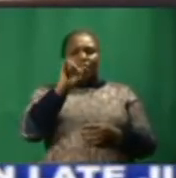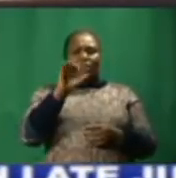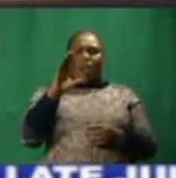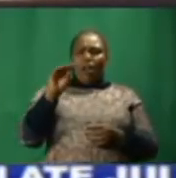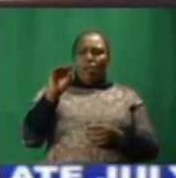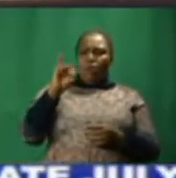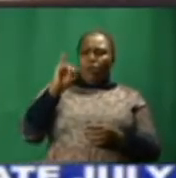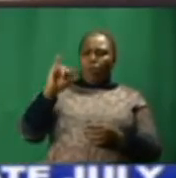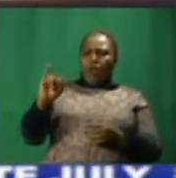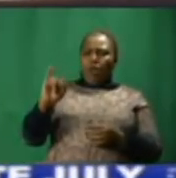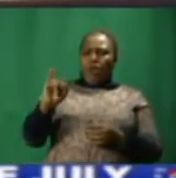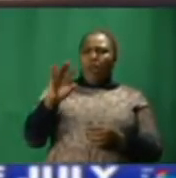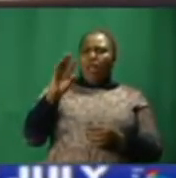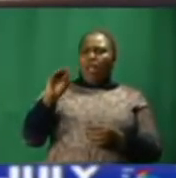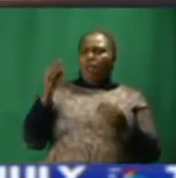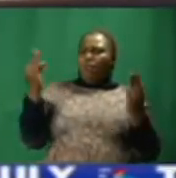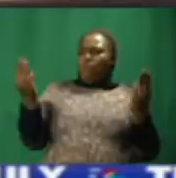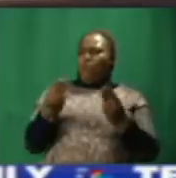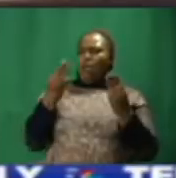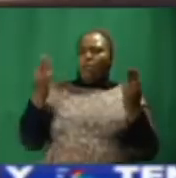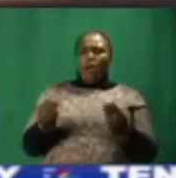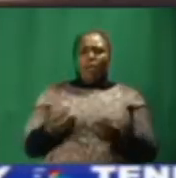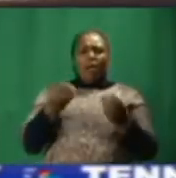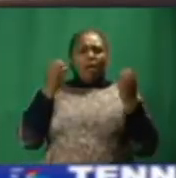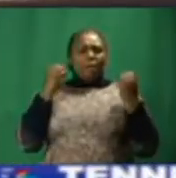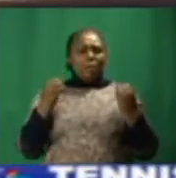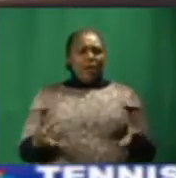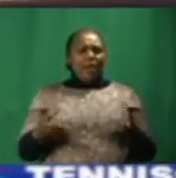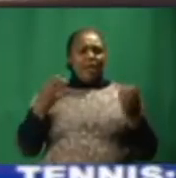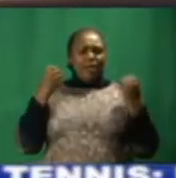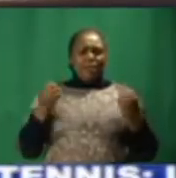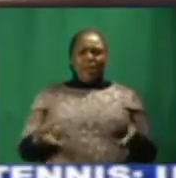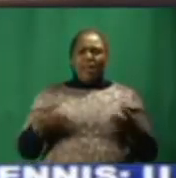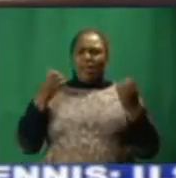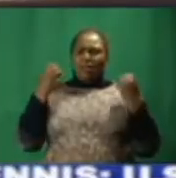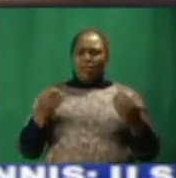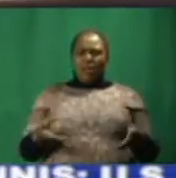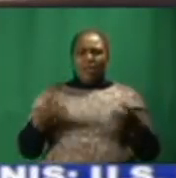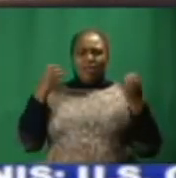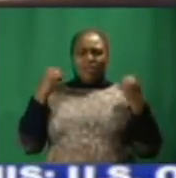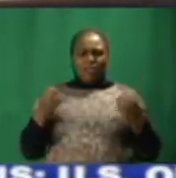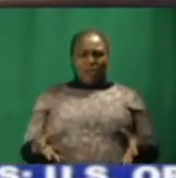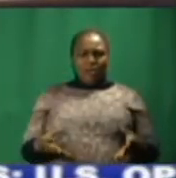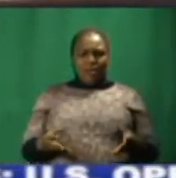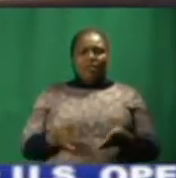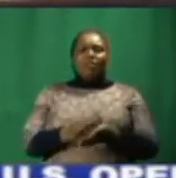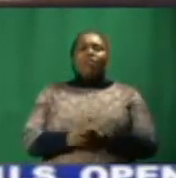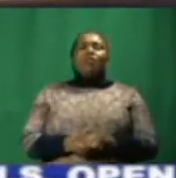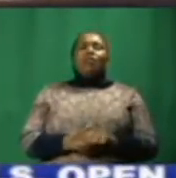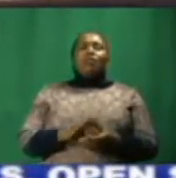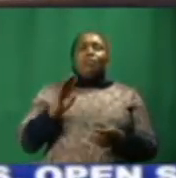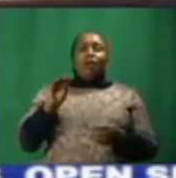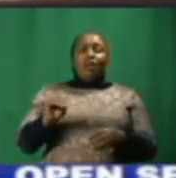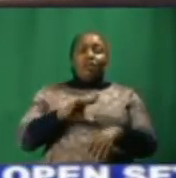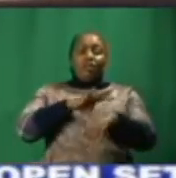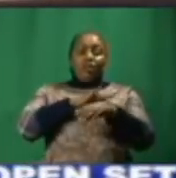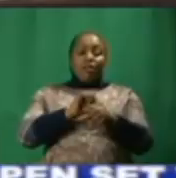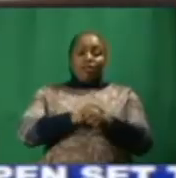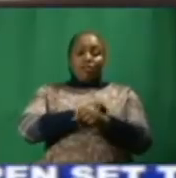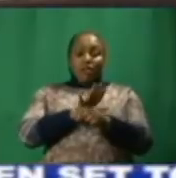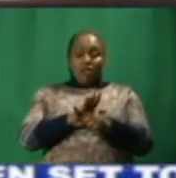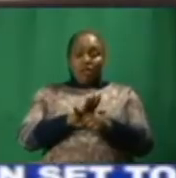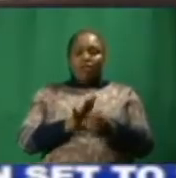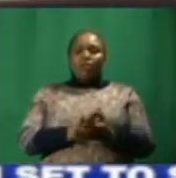embili ngebantfu labanalo mkhuhlane njengobe bayenca etigitsini letimbili labanawo kanzi